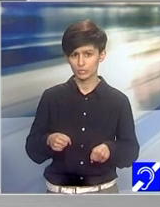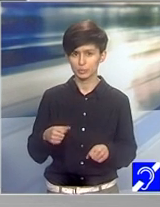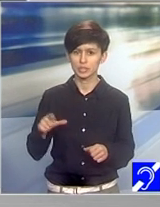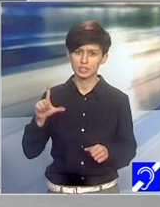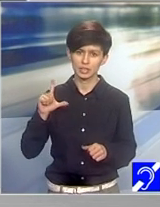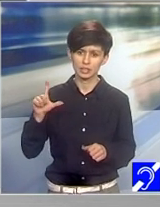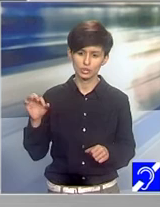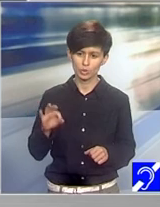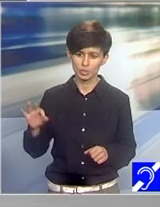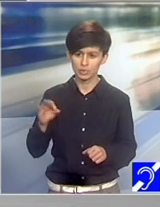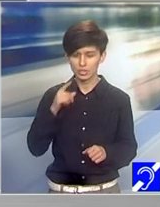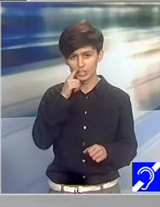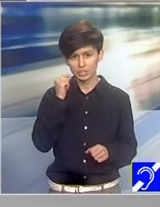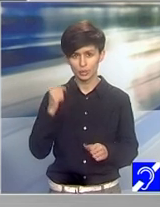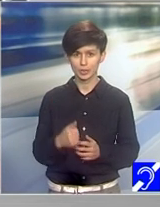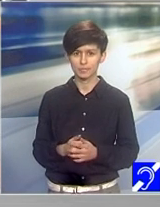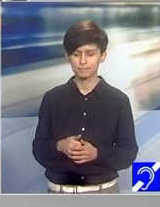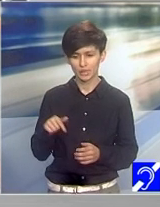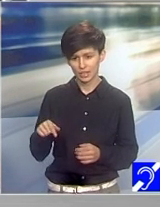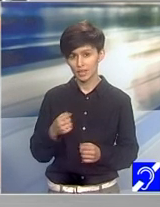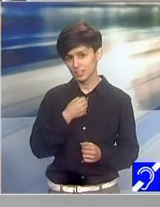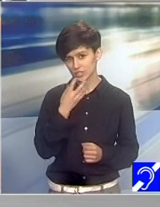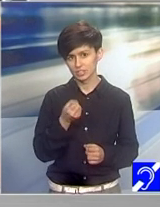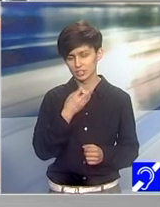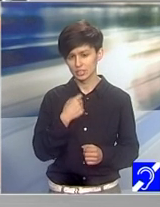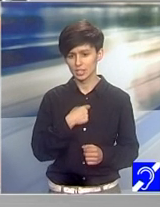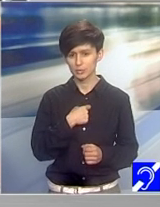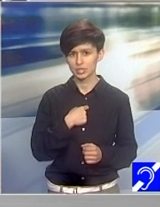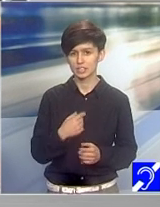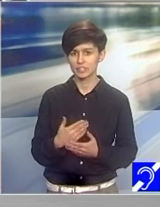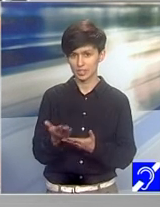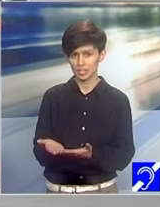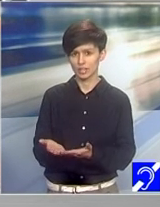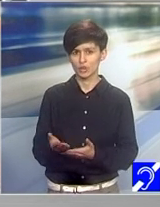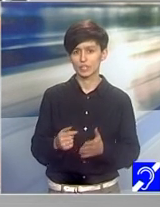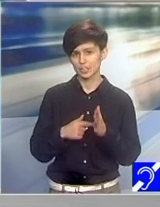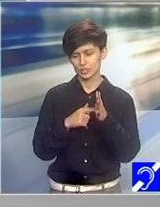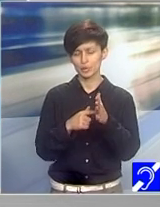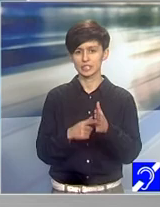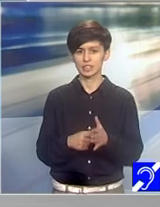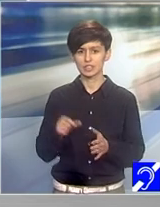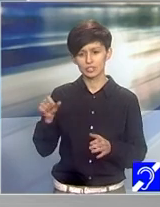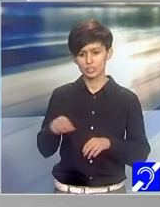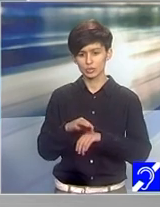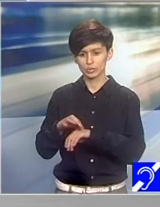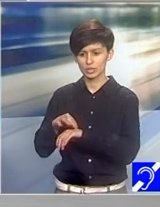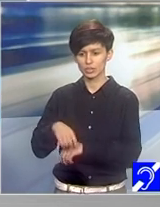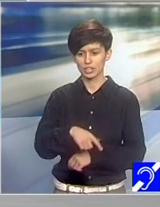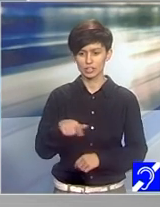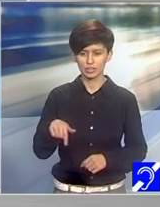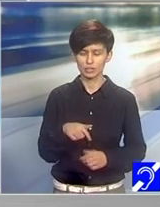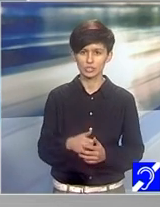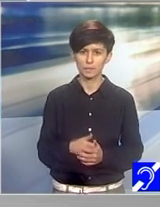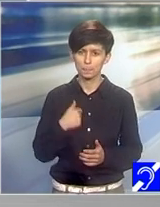Un discurs care ar putea să fie adresat și conducătorilor noștri. Eu aș vrea să aud un asemenea discurs cu o